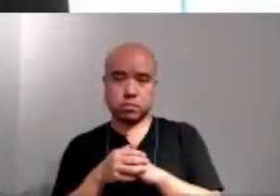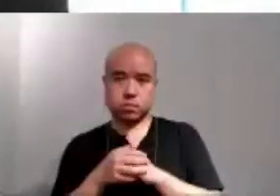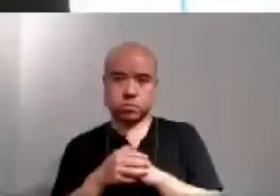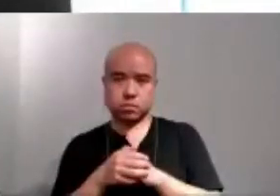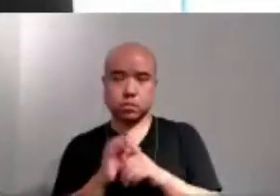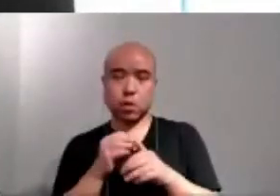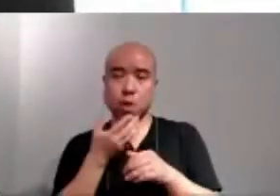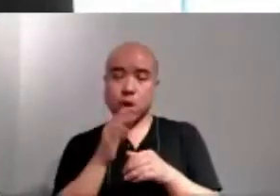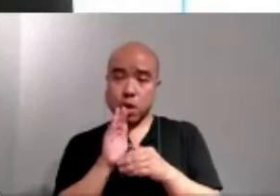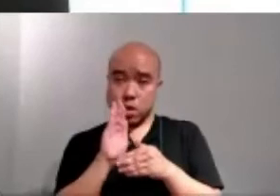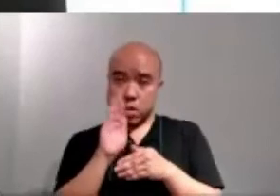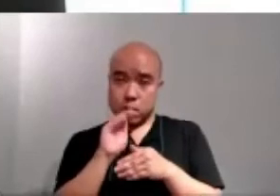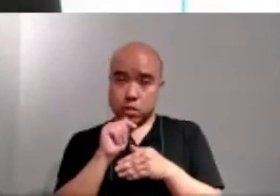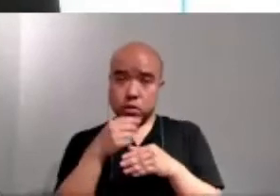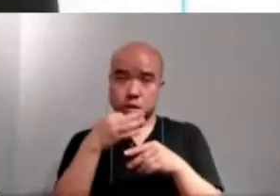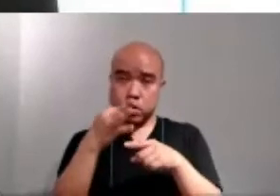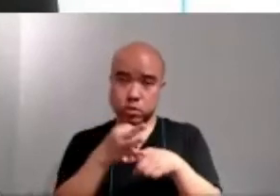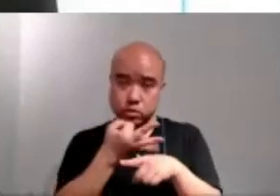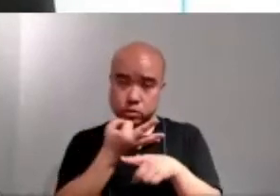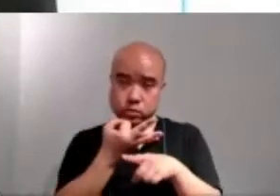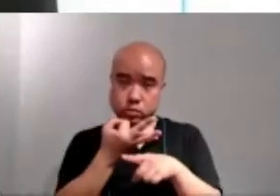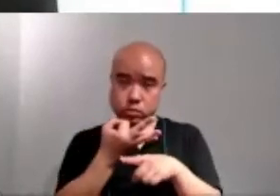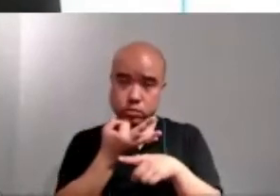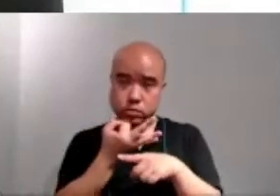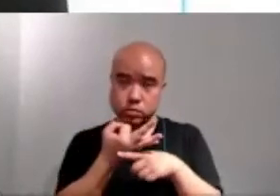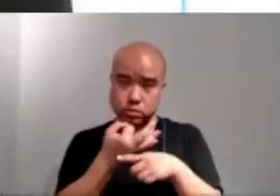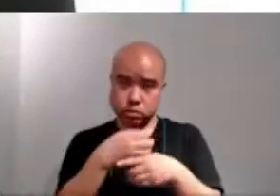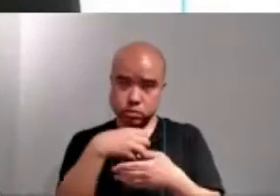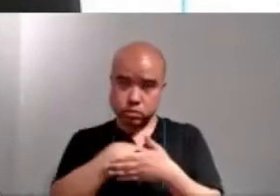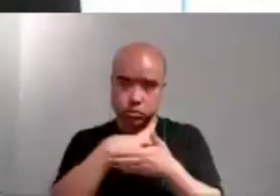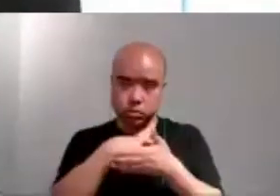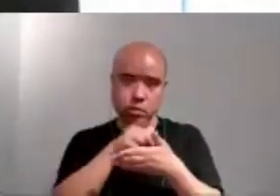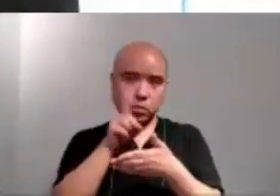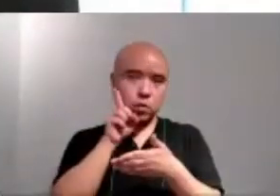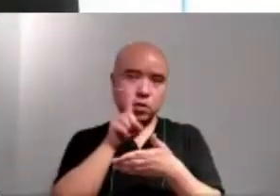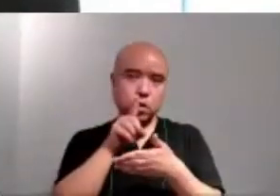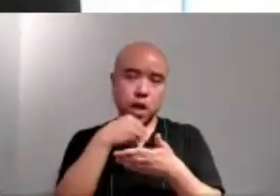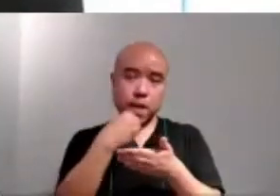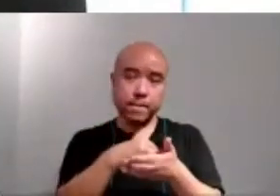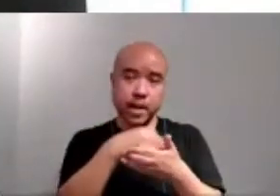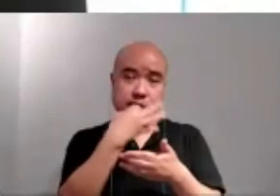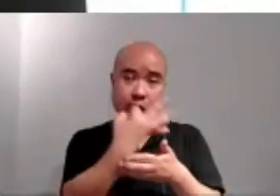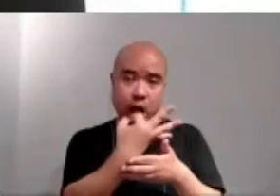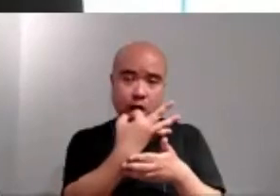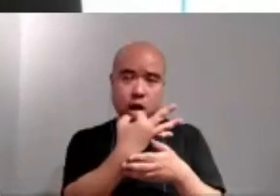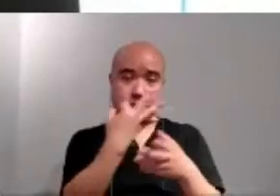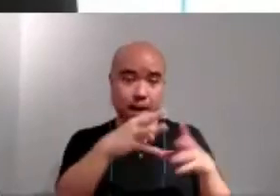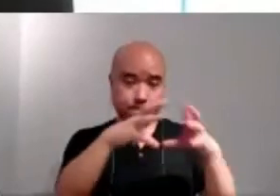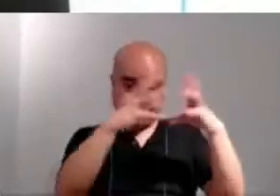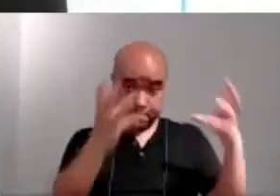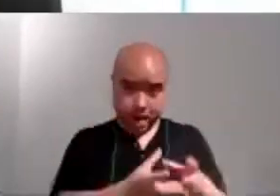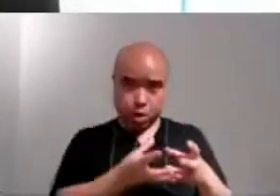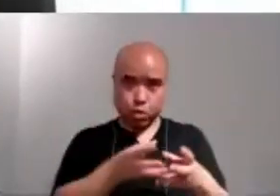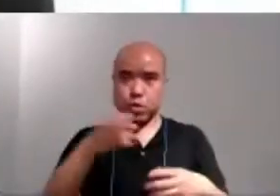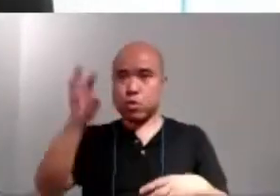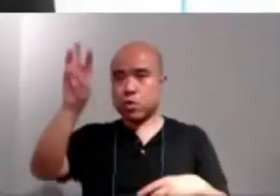月。我哋期望咧客人喺三个月入面每一个礼拜买到三包嘅水耕菜，而喺